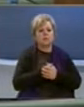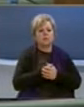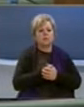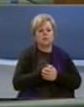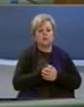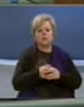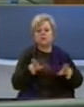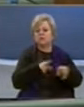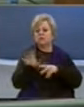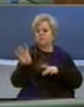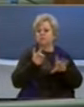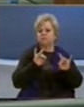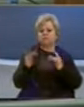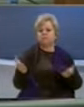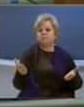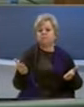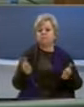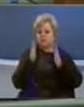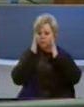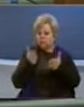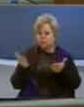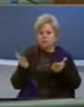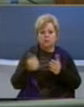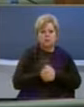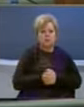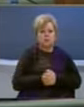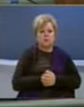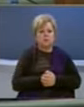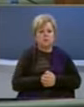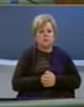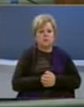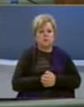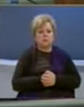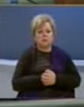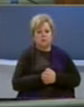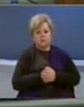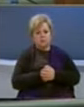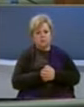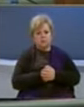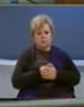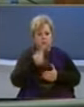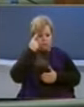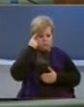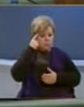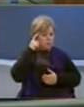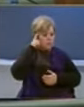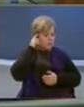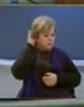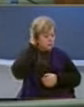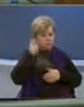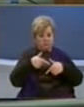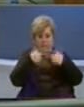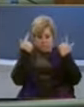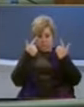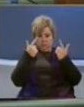cilin gjyqtar ta zgjedh, cili ti besoj më tepër. Ndoshta janë detaje cilat me kohë dhe kryeministri do të na jap sqarime, sepse besoj